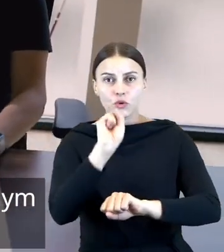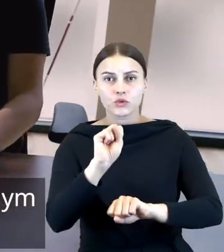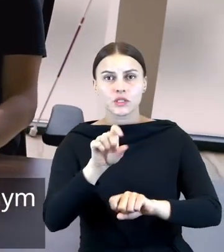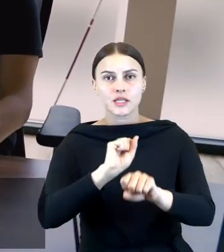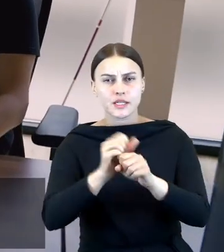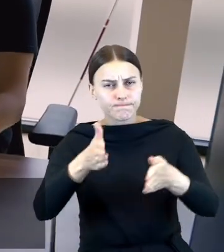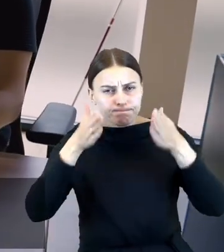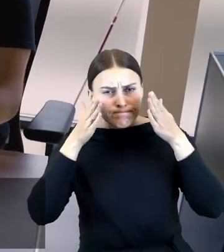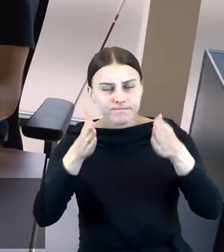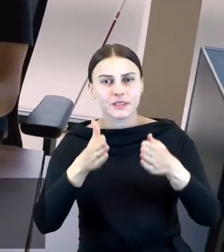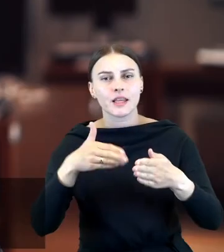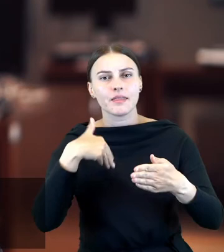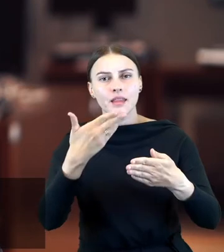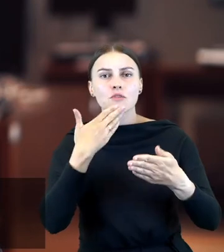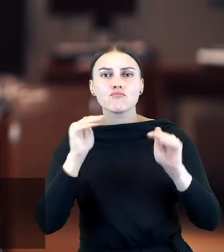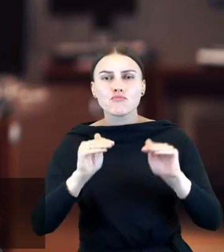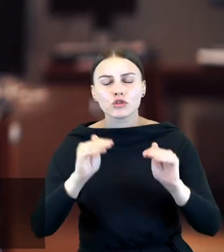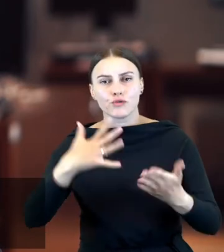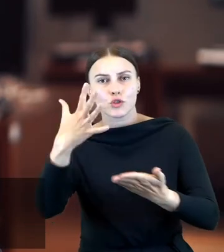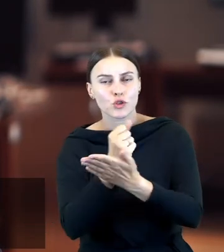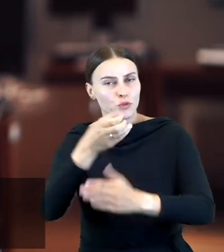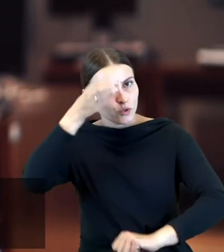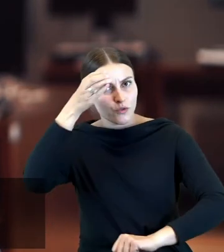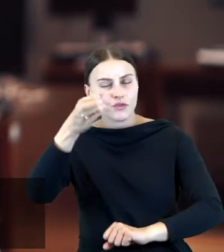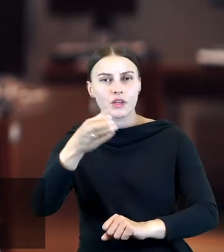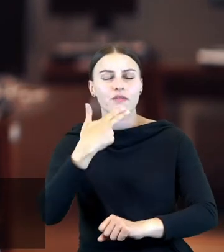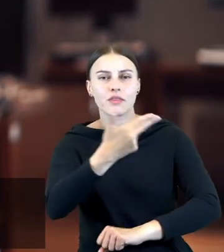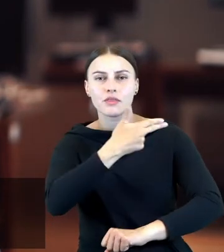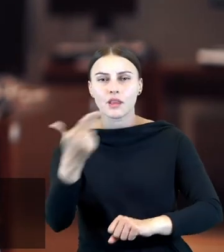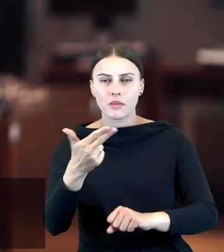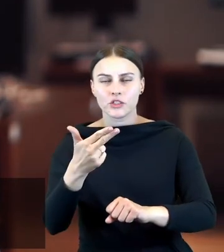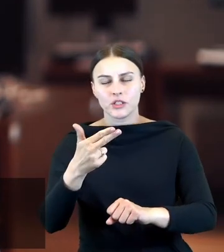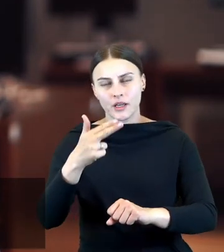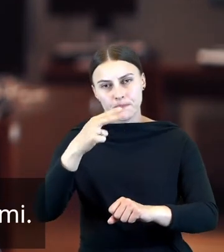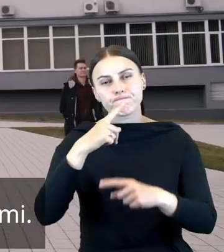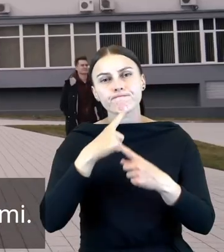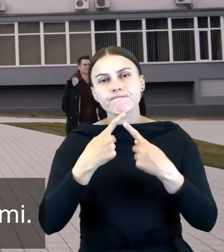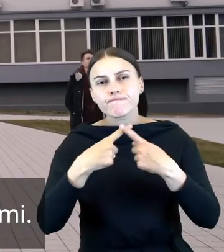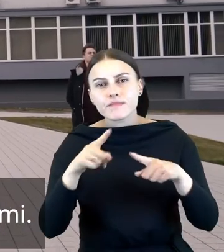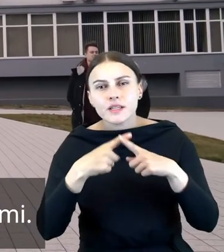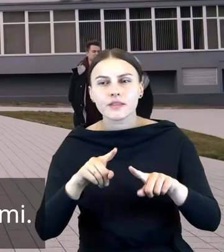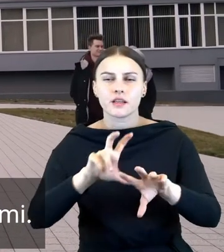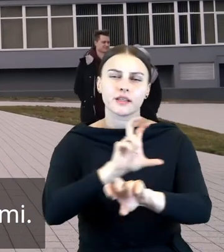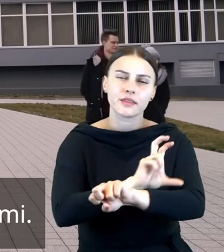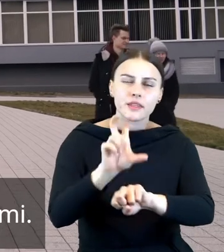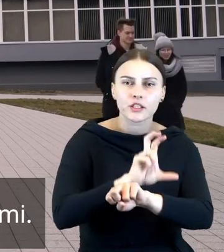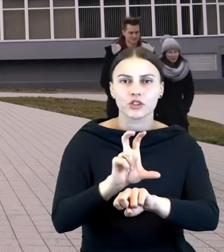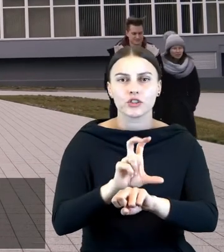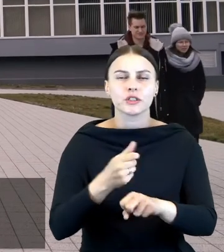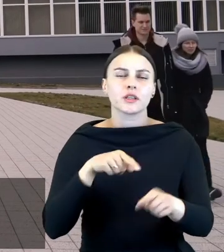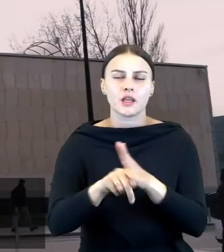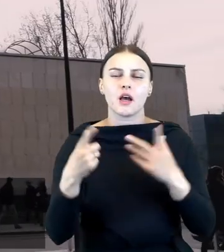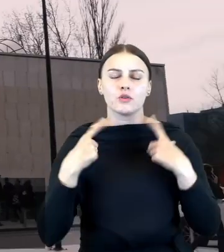Politechniki Wrocławskiej koncentrujemy się na udostępnianiu wiedzy z zakresu nauk technicznych dla osób z